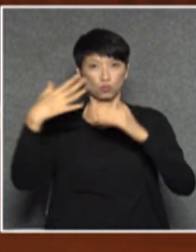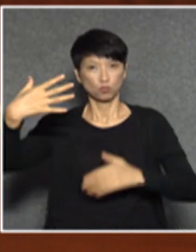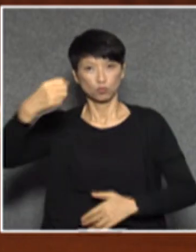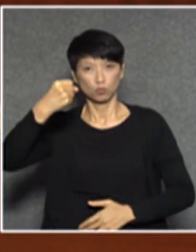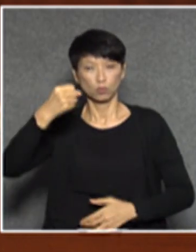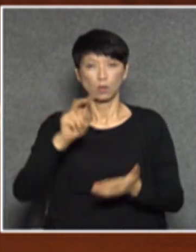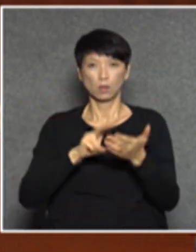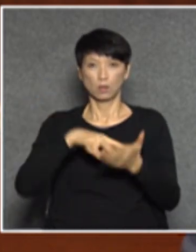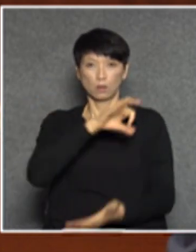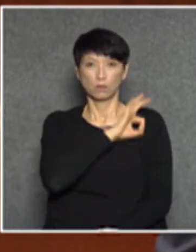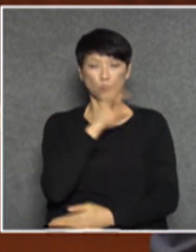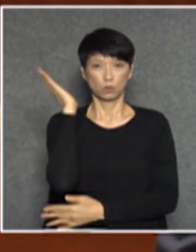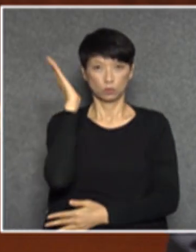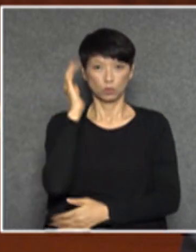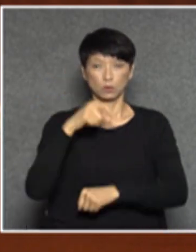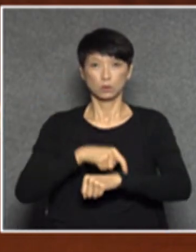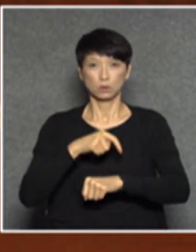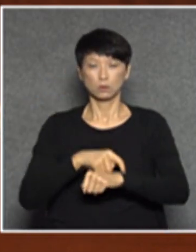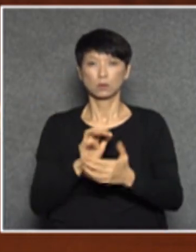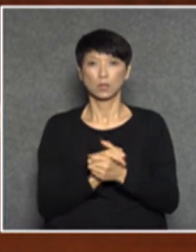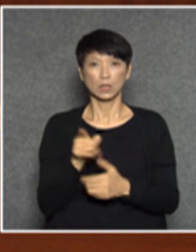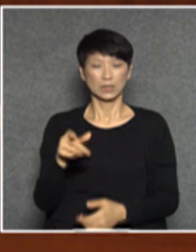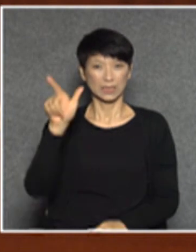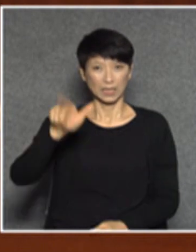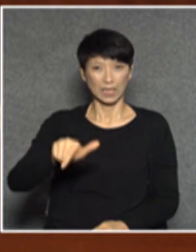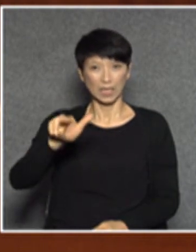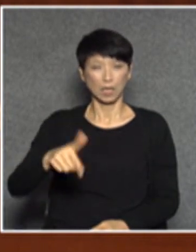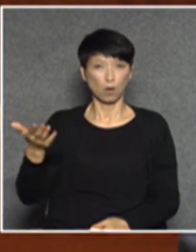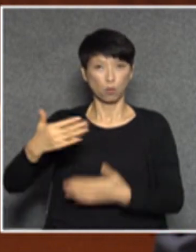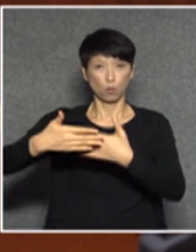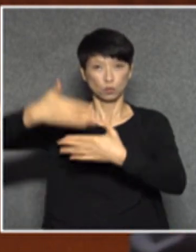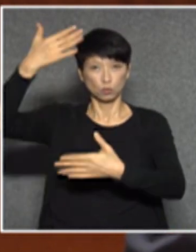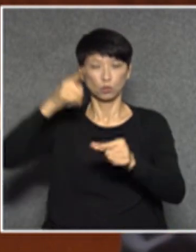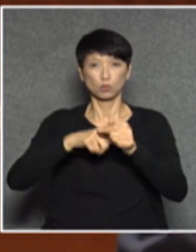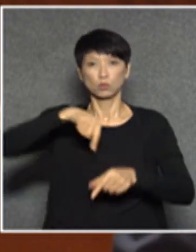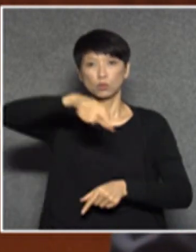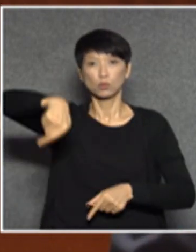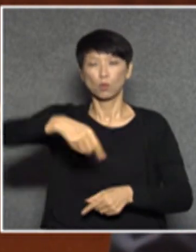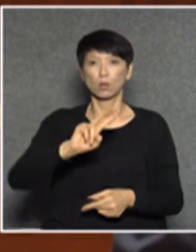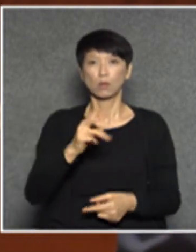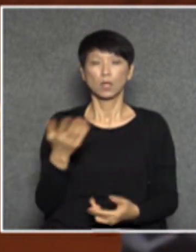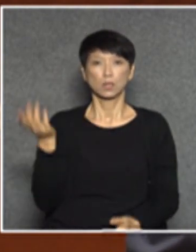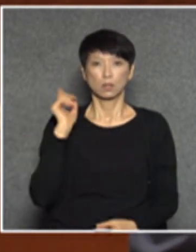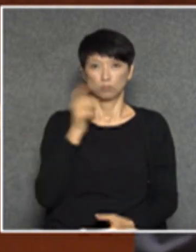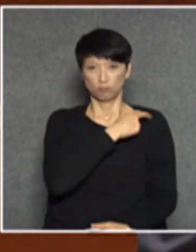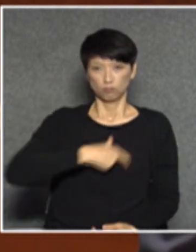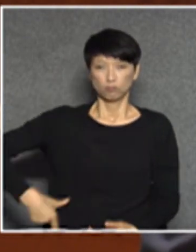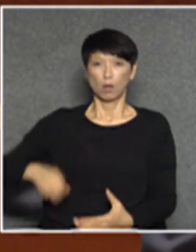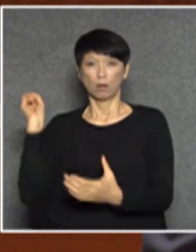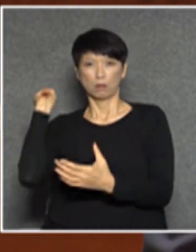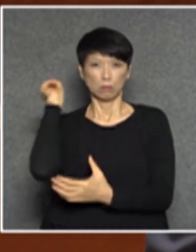會發言的時候，當立法會還在舊大樓的時候，那時已經有立法會議員係掟嘢，已經有喧